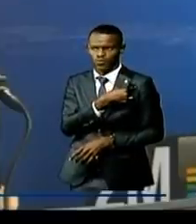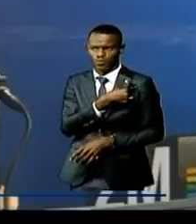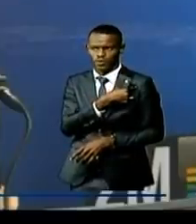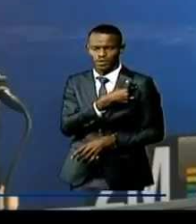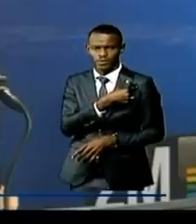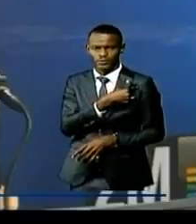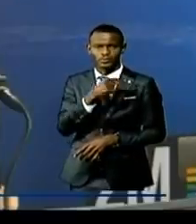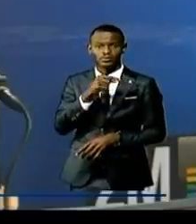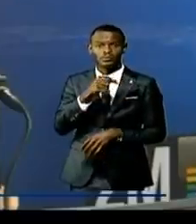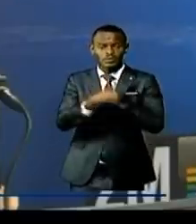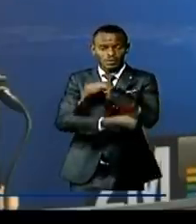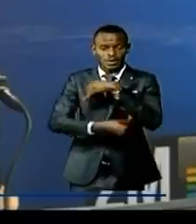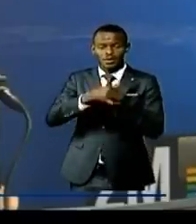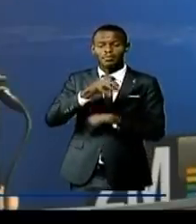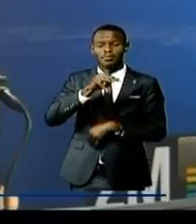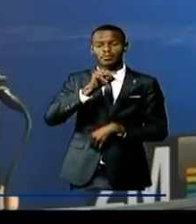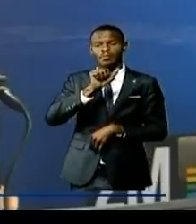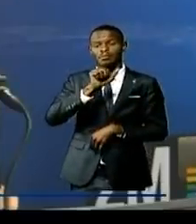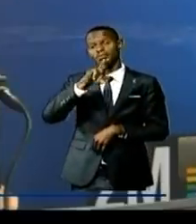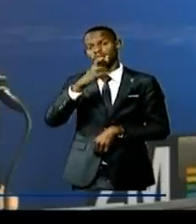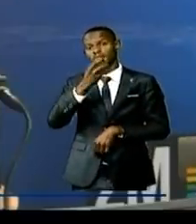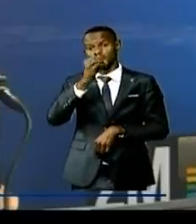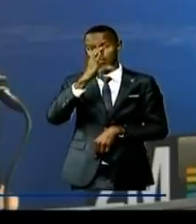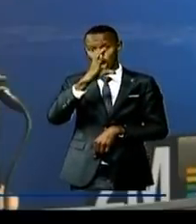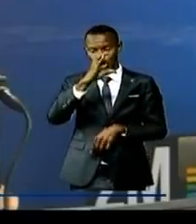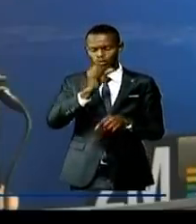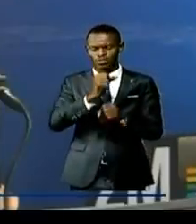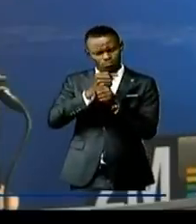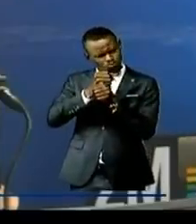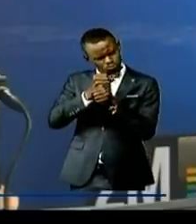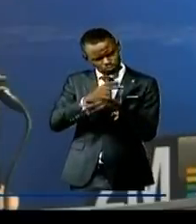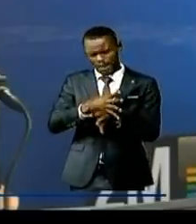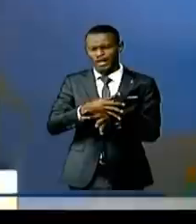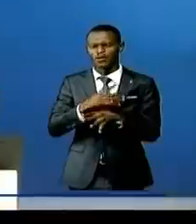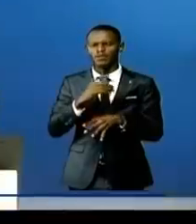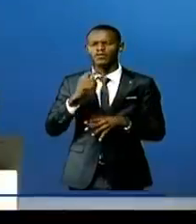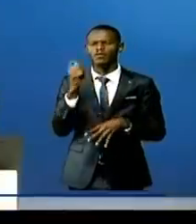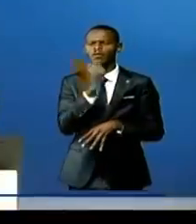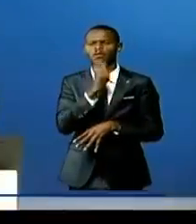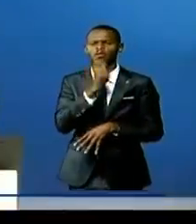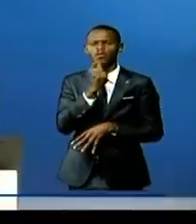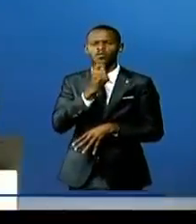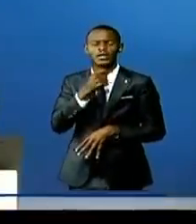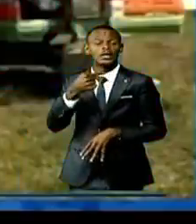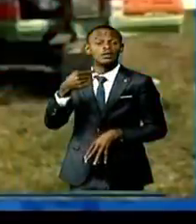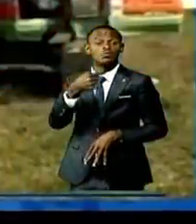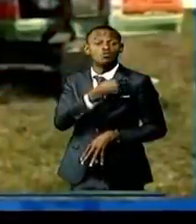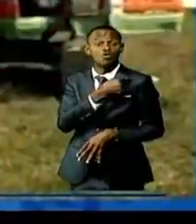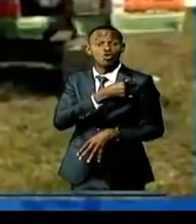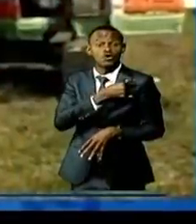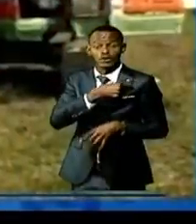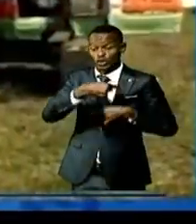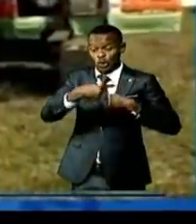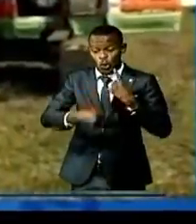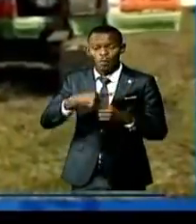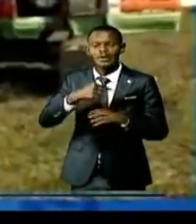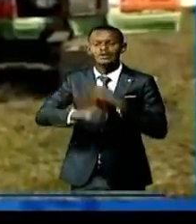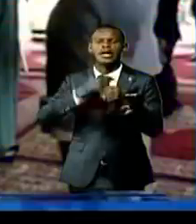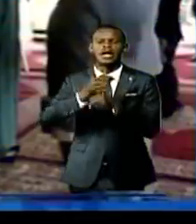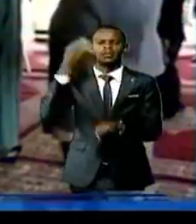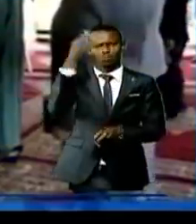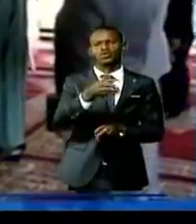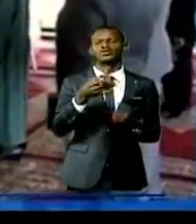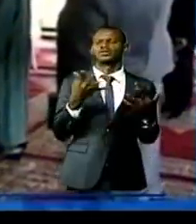de la consommation africaine l'année prochaine. Pas en 2040, l'année prochaine, en 2023. Ici est de noter que cette